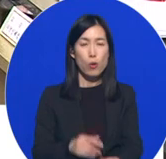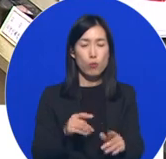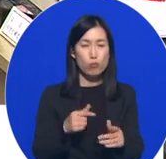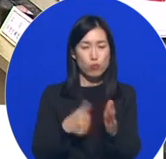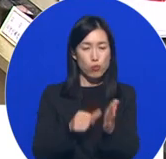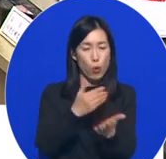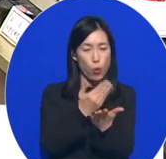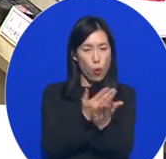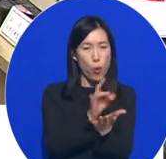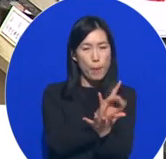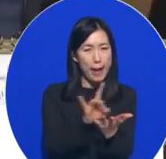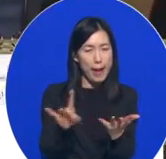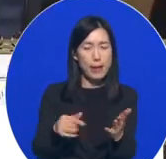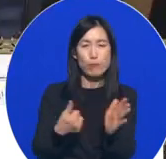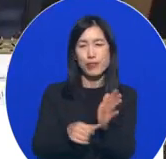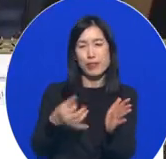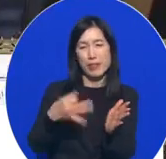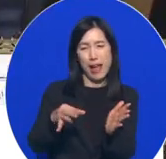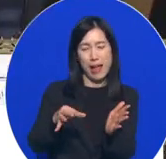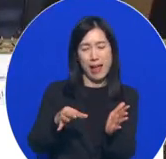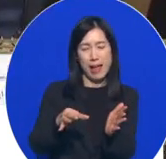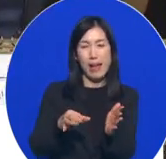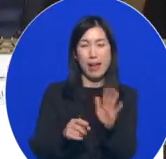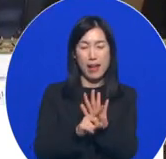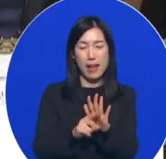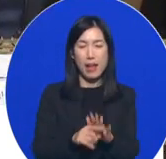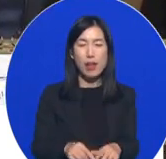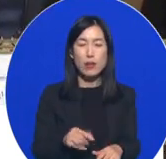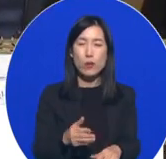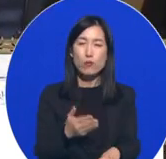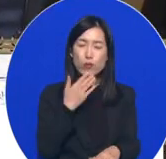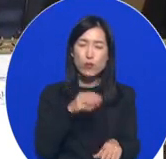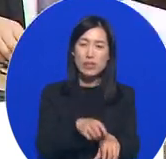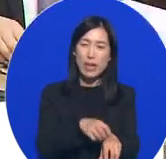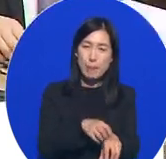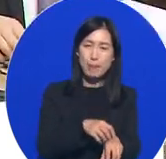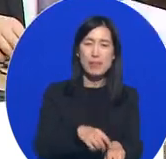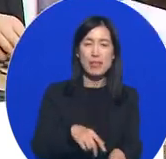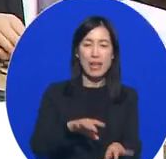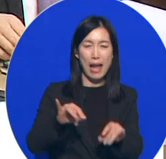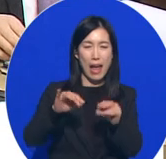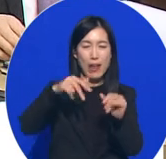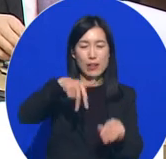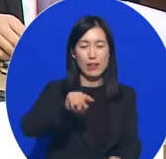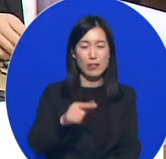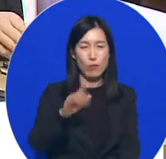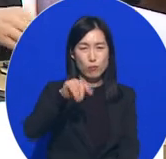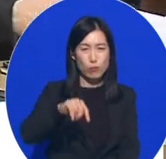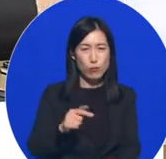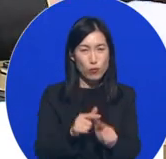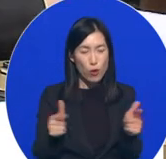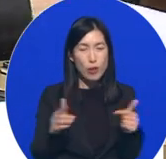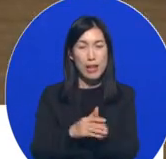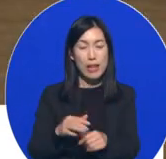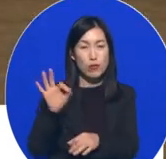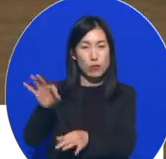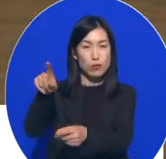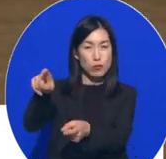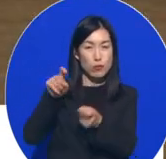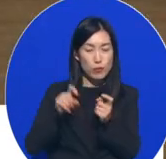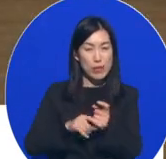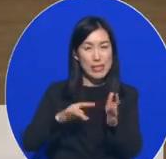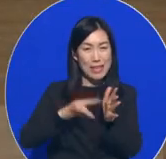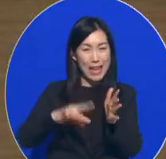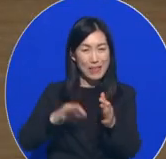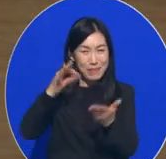대책도 논의됐습니다 염료와 생사 식품용 감자 변성 전분 등에 대해 인하된 관세를 내년에도 지속